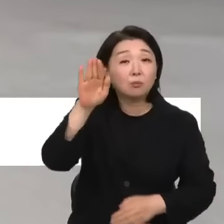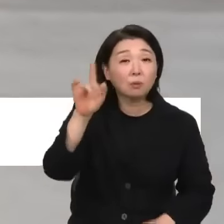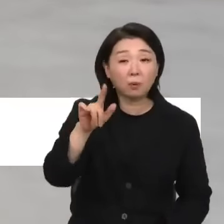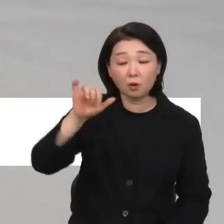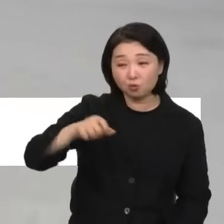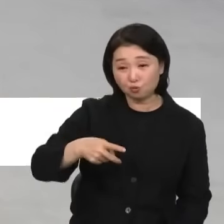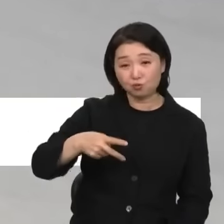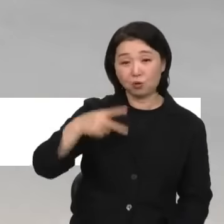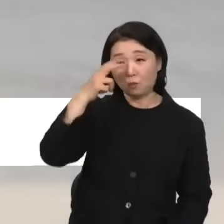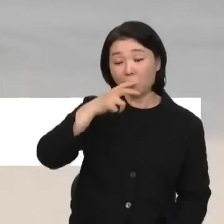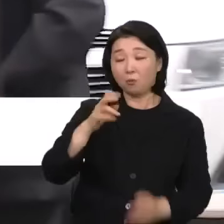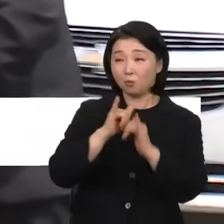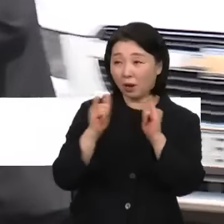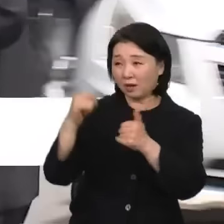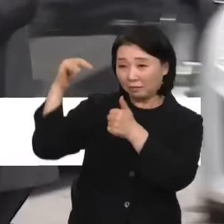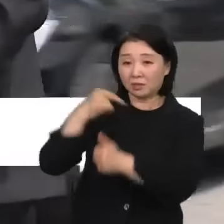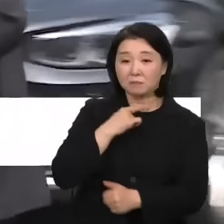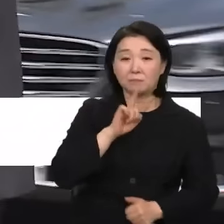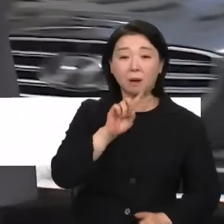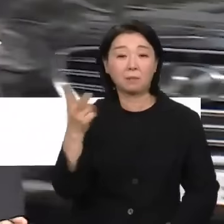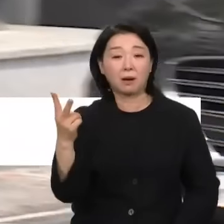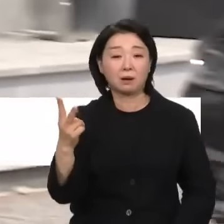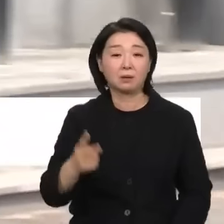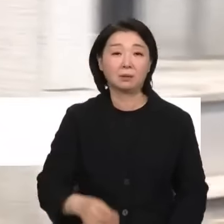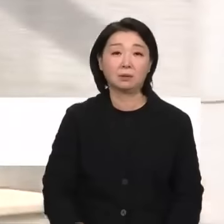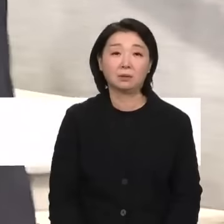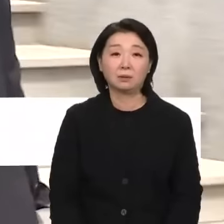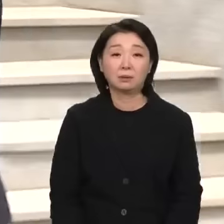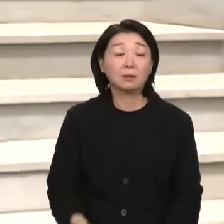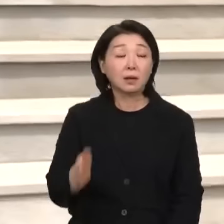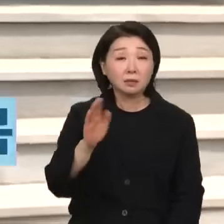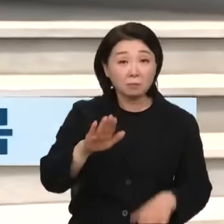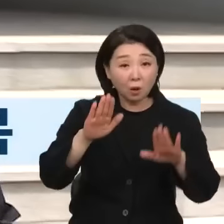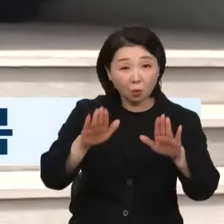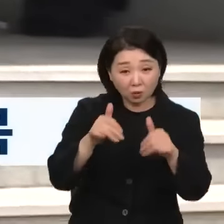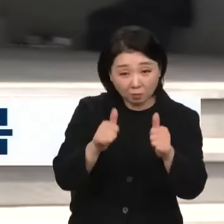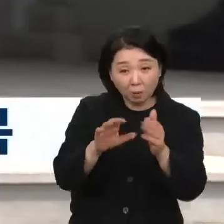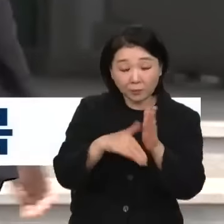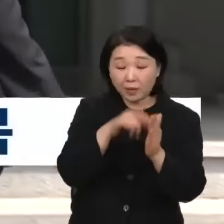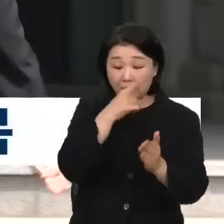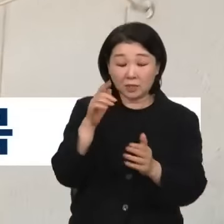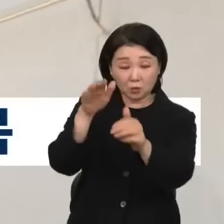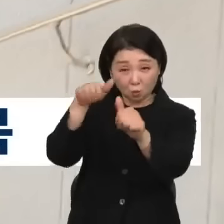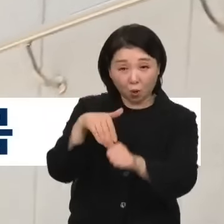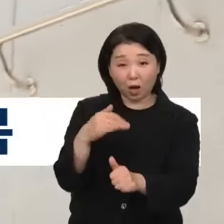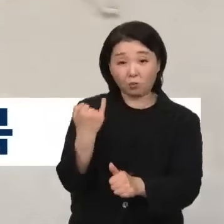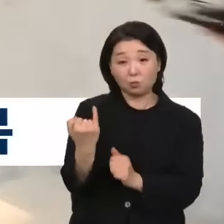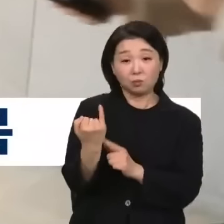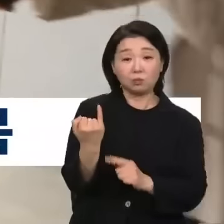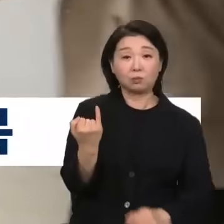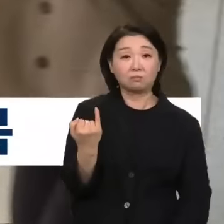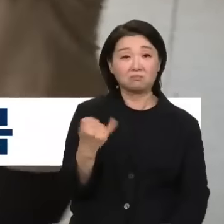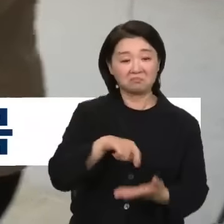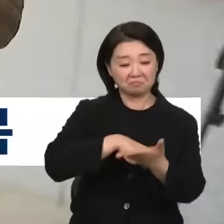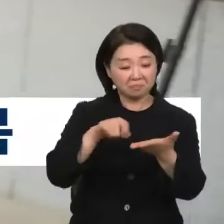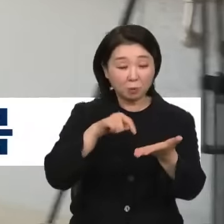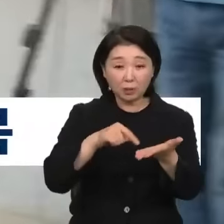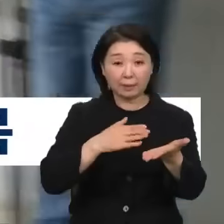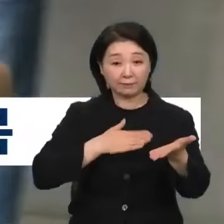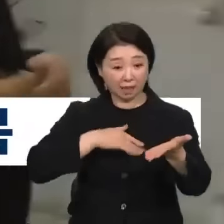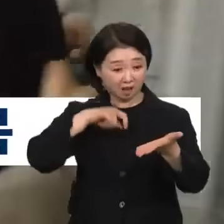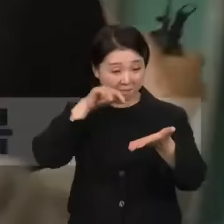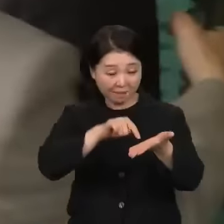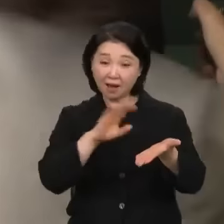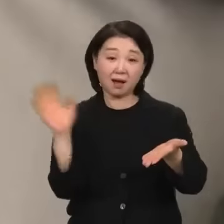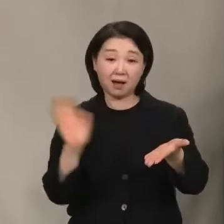유제은 법무 관리원의 지시였다고 말을 바꿨습니다 그런데 오늘 법정의 증인으로 선 유 관리관은 메모 내용이 내가 한